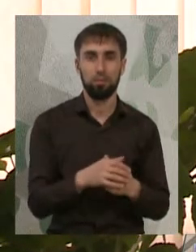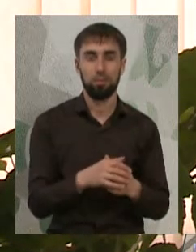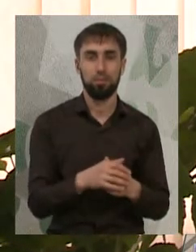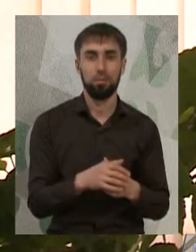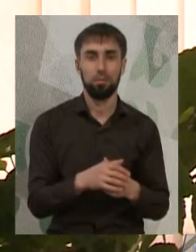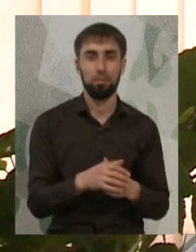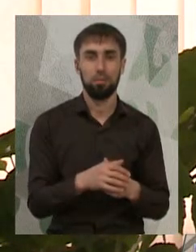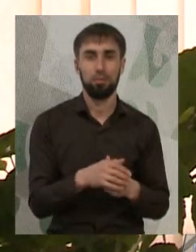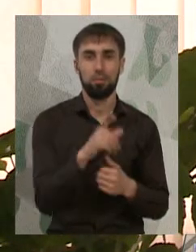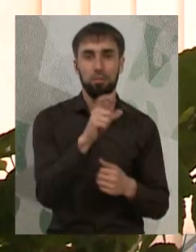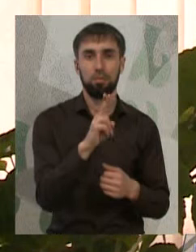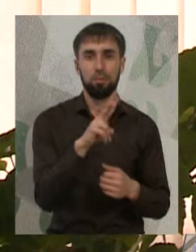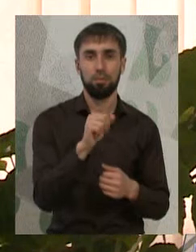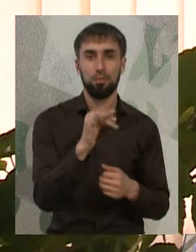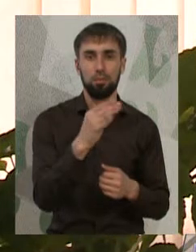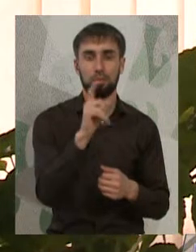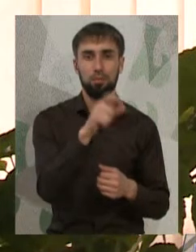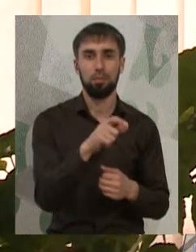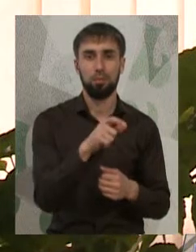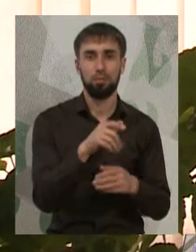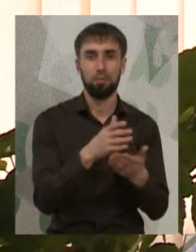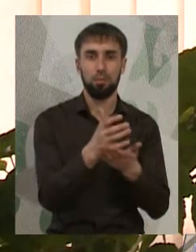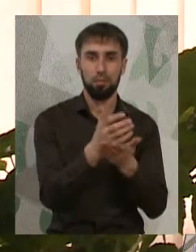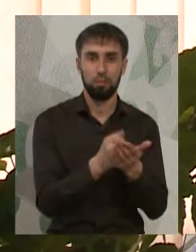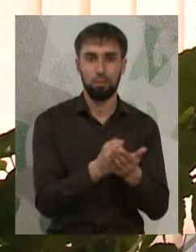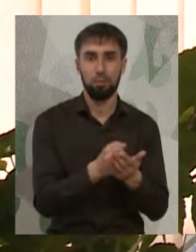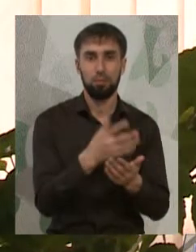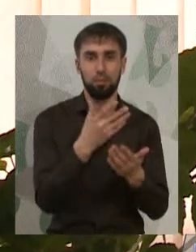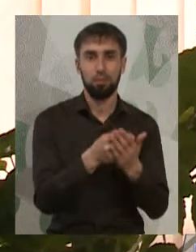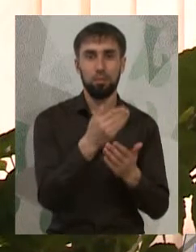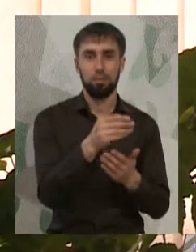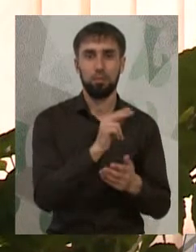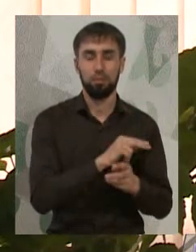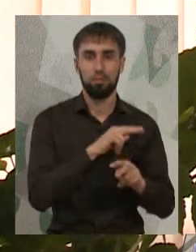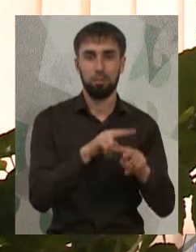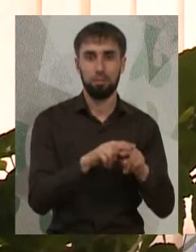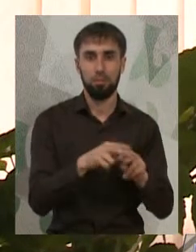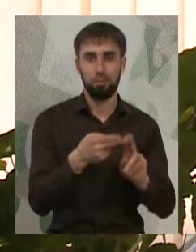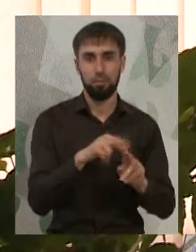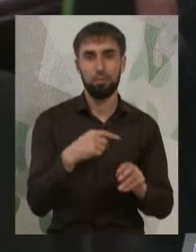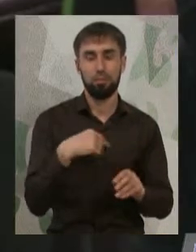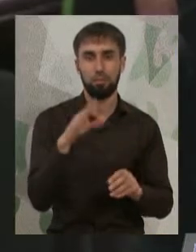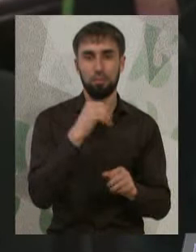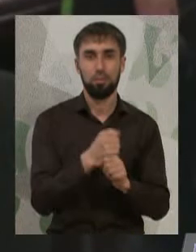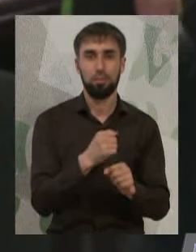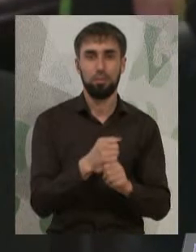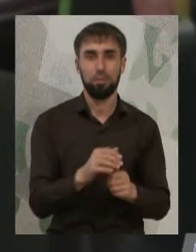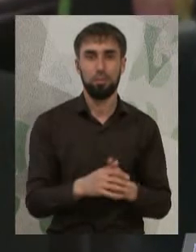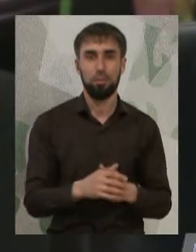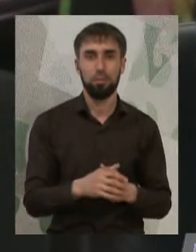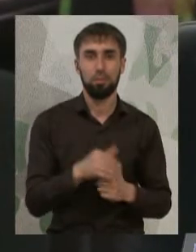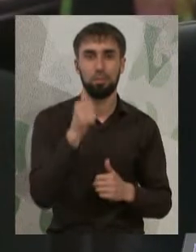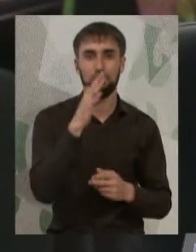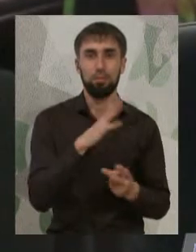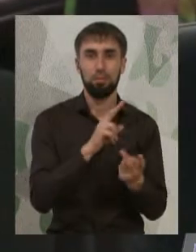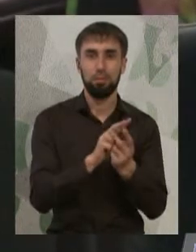квалификации эту категорию граждан сохранить на своих рабочих местах. Нам это удалось сделать. В завершении встречи и